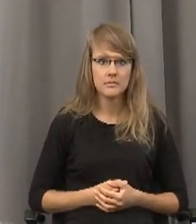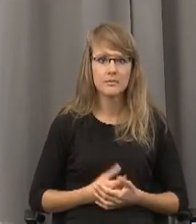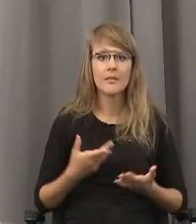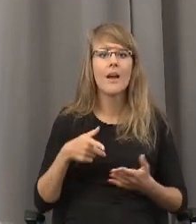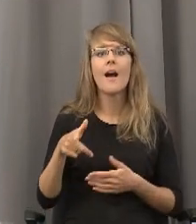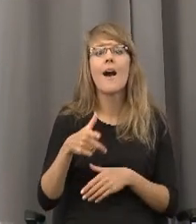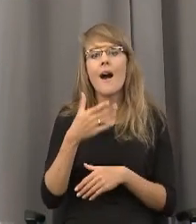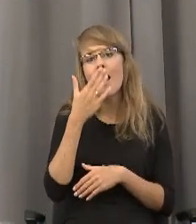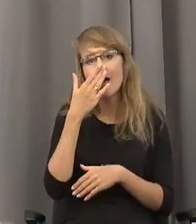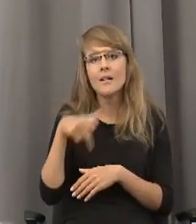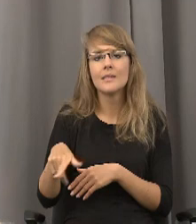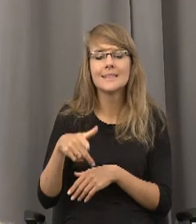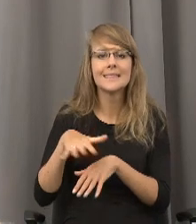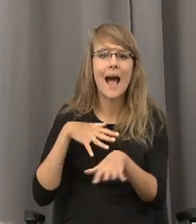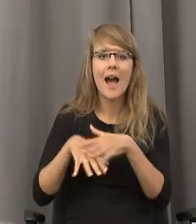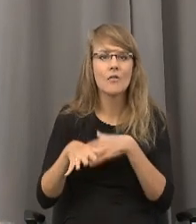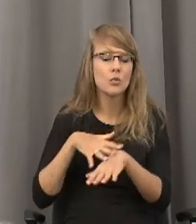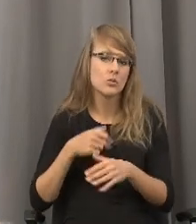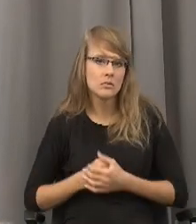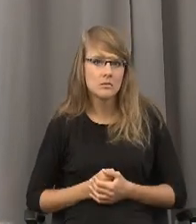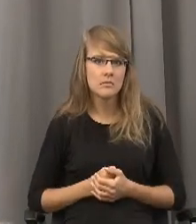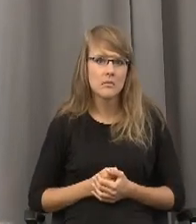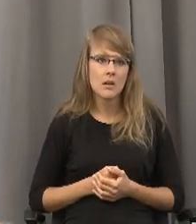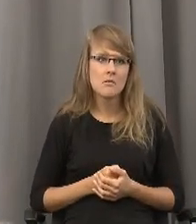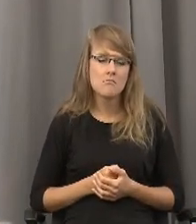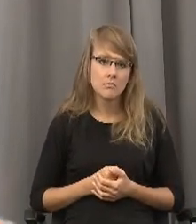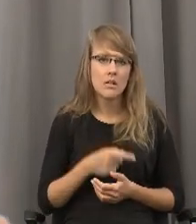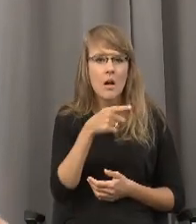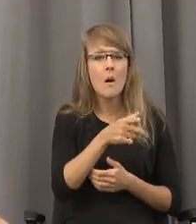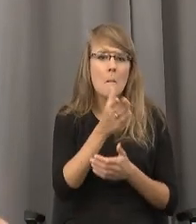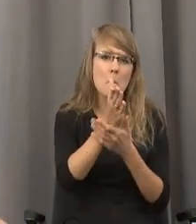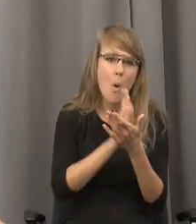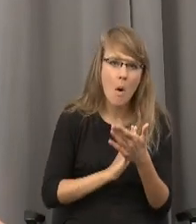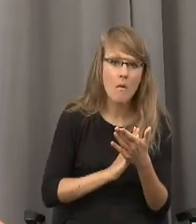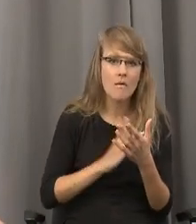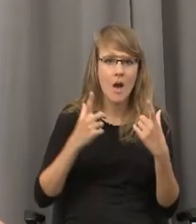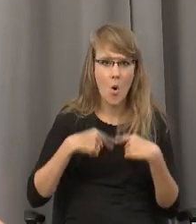Mniej więcej pół na pół to są emeryci i pracujący.